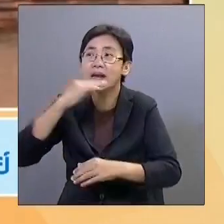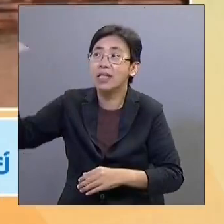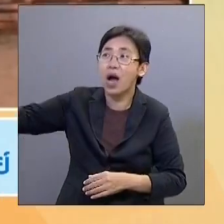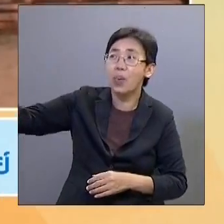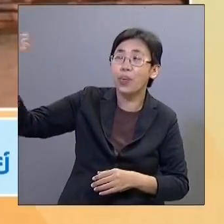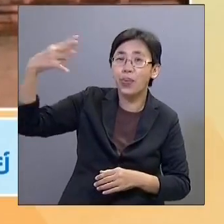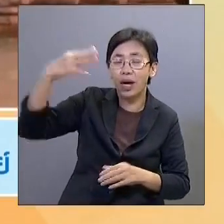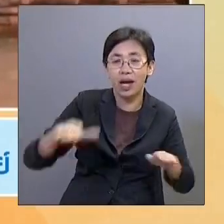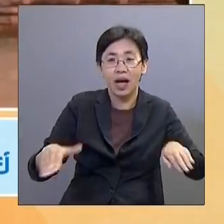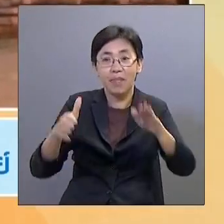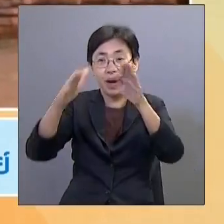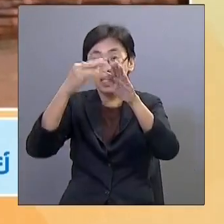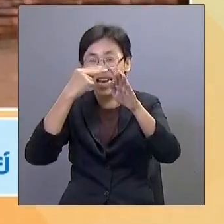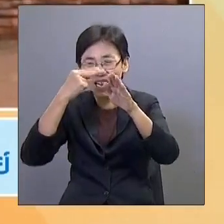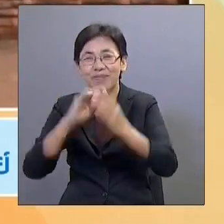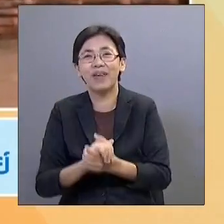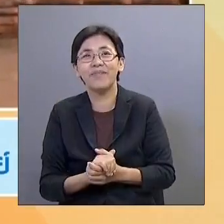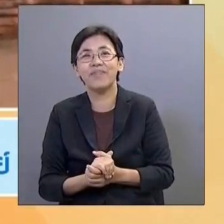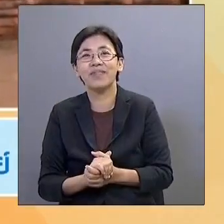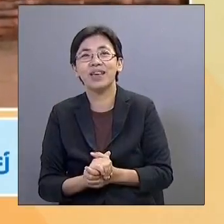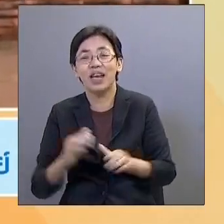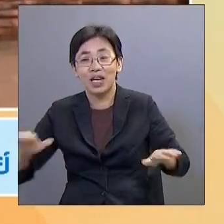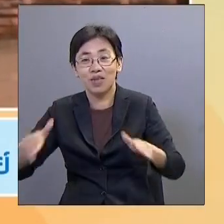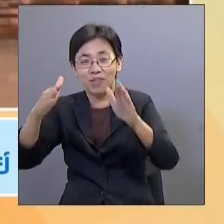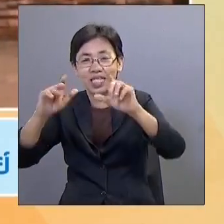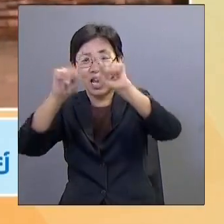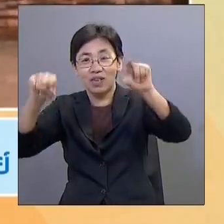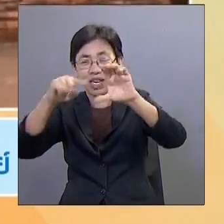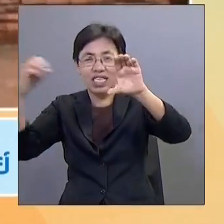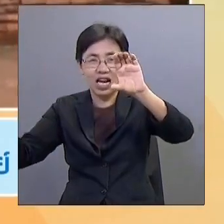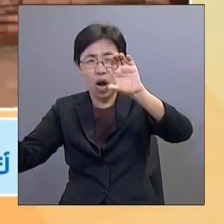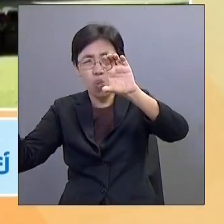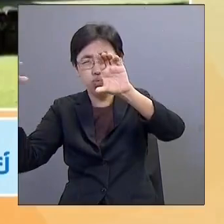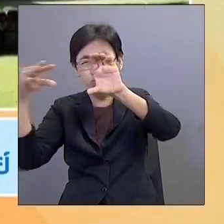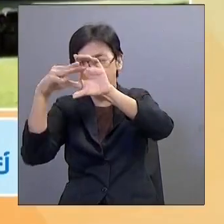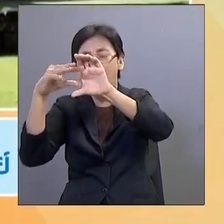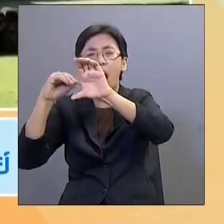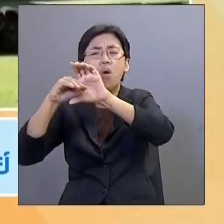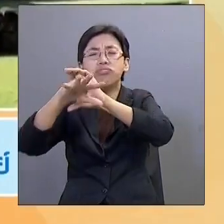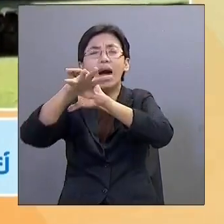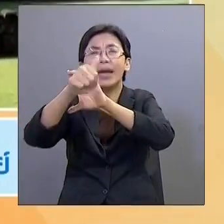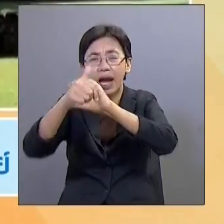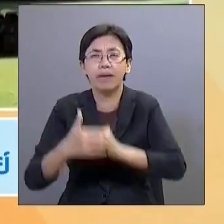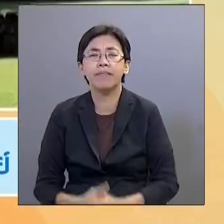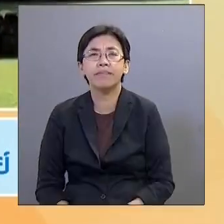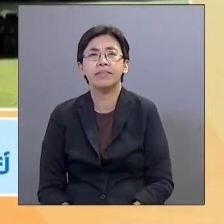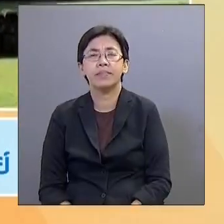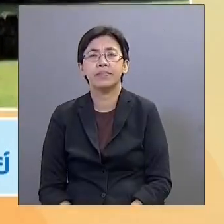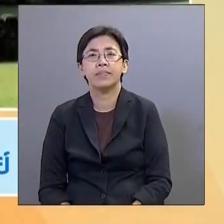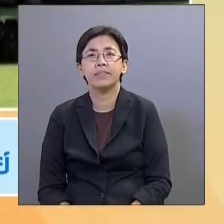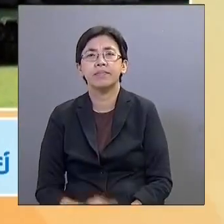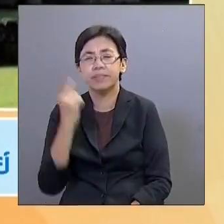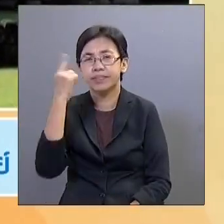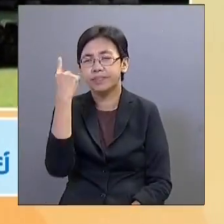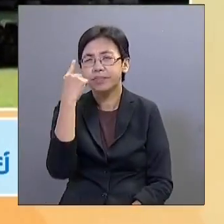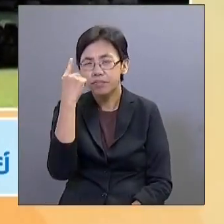บางปราสาทเนี่ยเราจะเห็นว่ามีแสงลอดช่องมาเนี่ยทุกประตู อ๋อใช่ค่ะใช่เอาเป็นสถานที่ที่น่าไปเที่ยวช